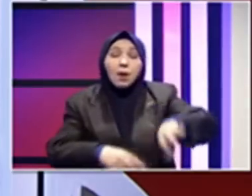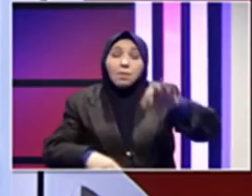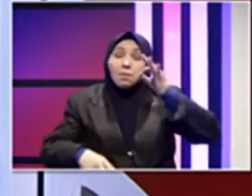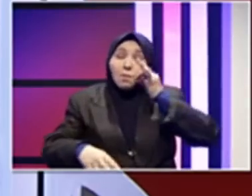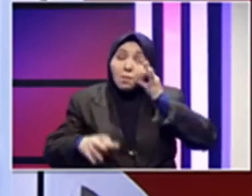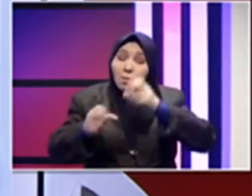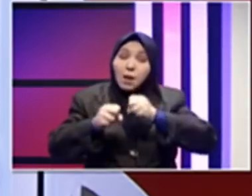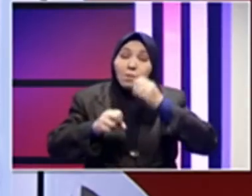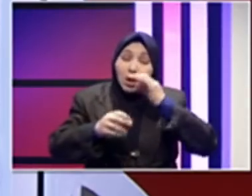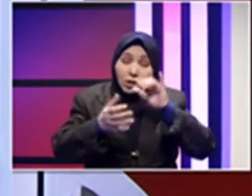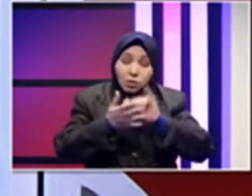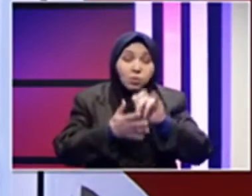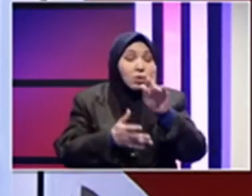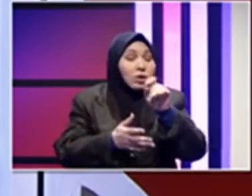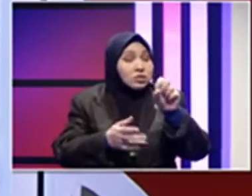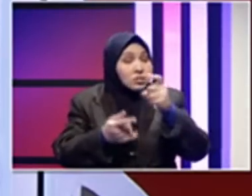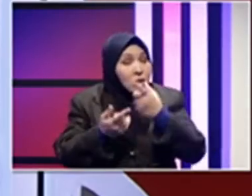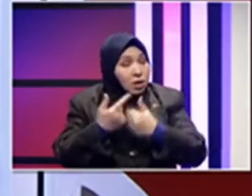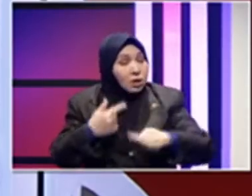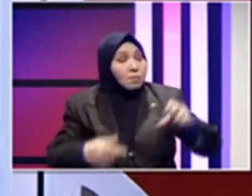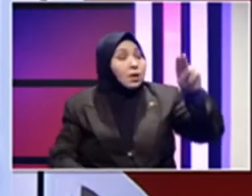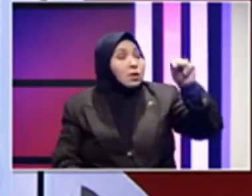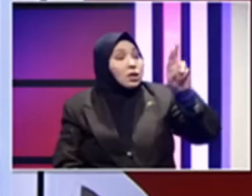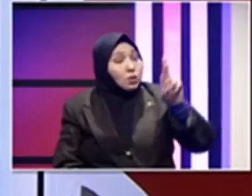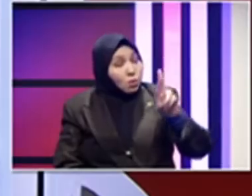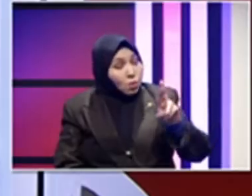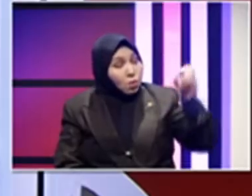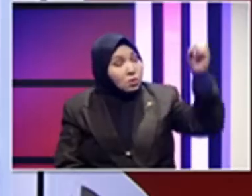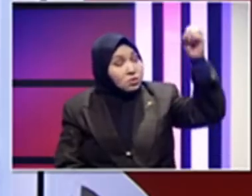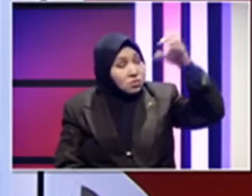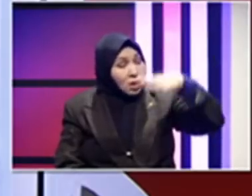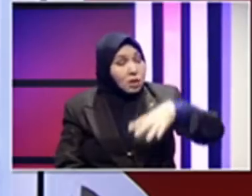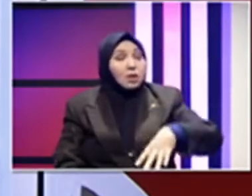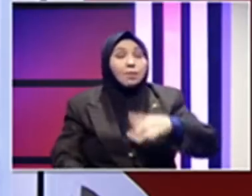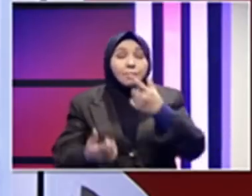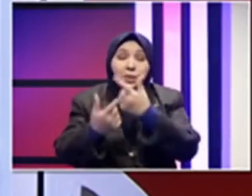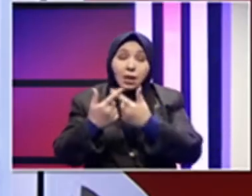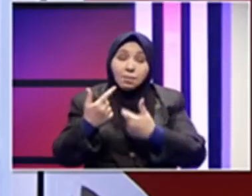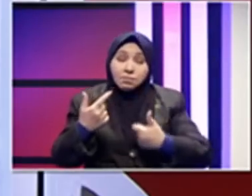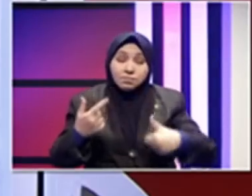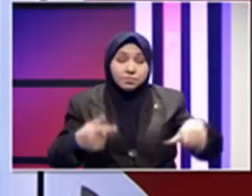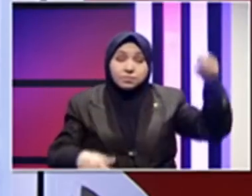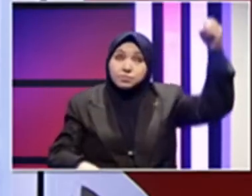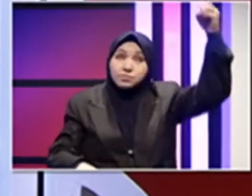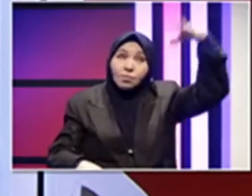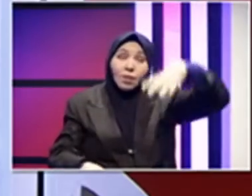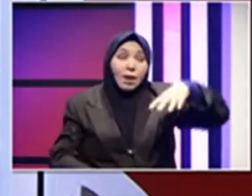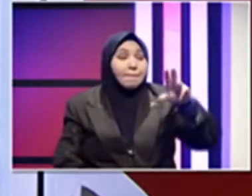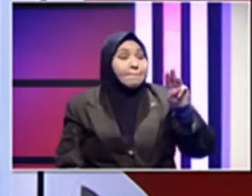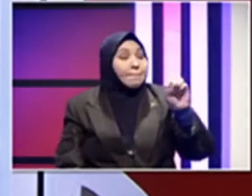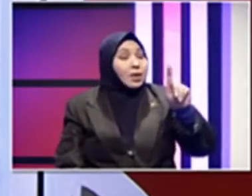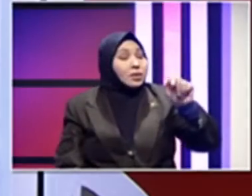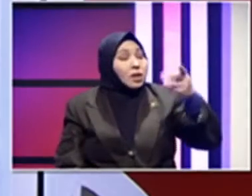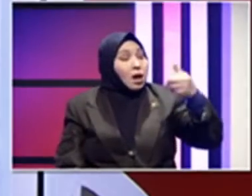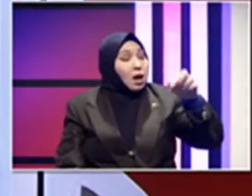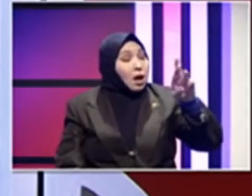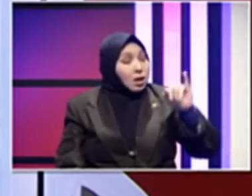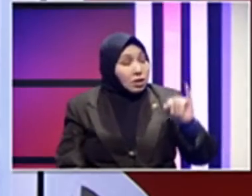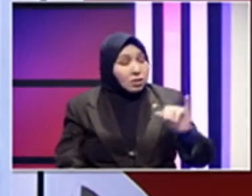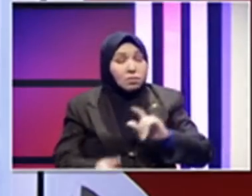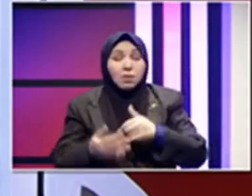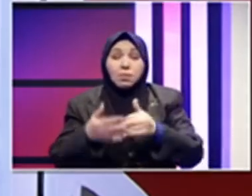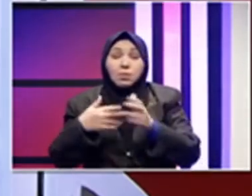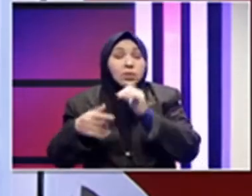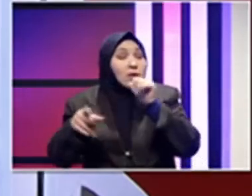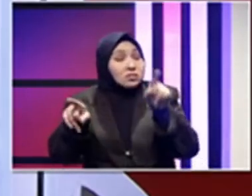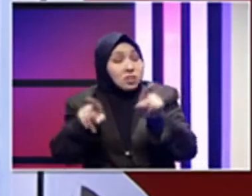Itu pun kesan daripada nur ataupun diya daripada matahari. Jadi Allah menyatakan tidak sama. Walaupun ayat ini